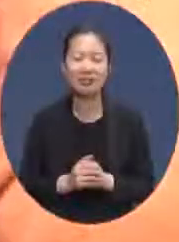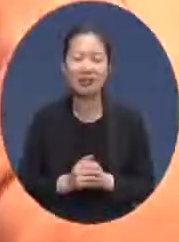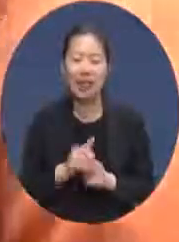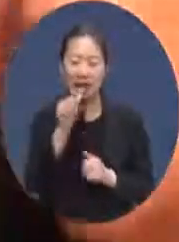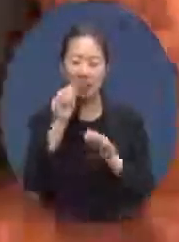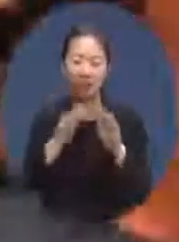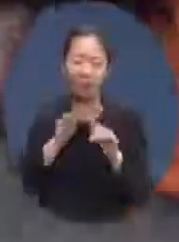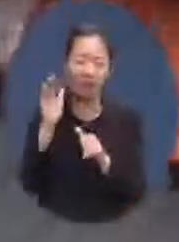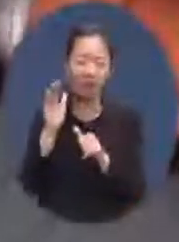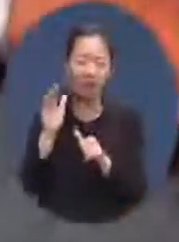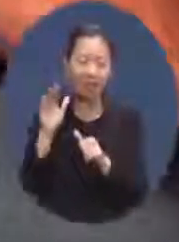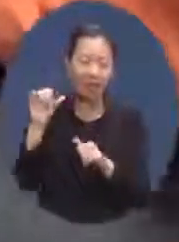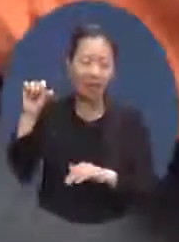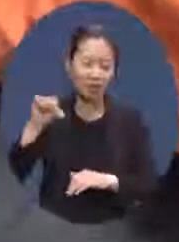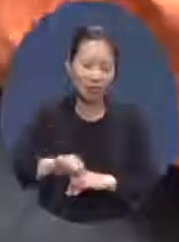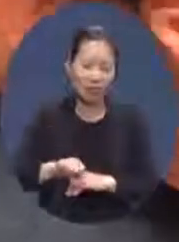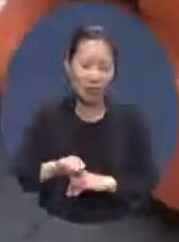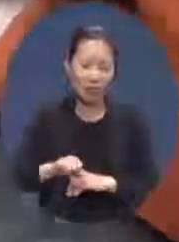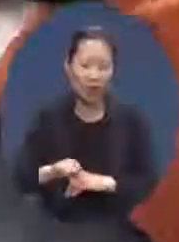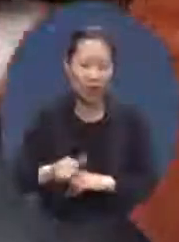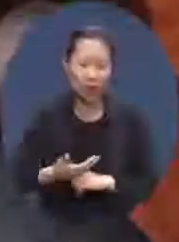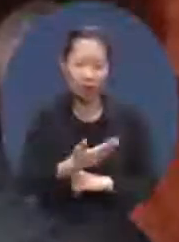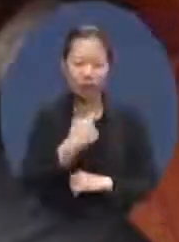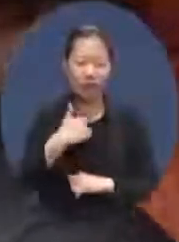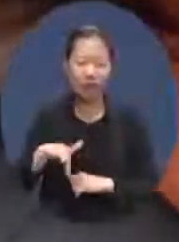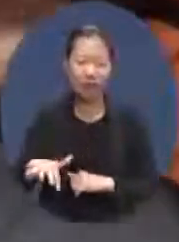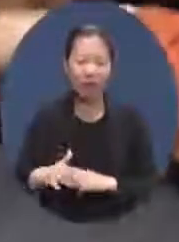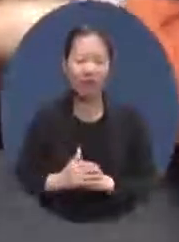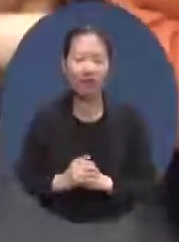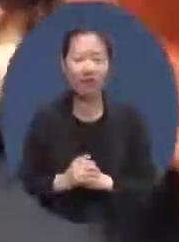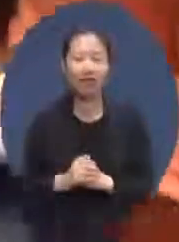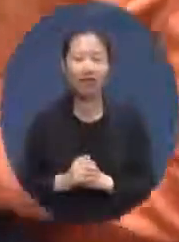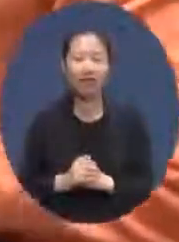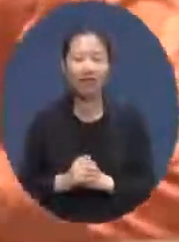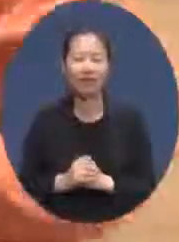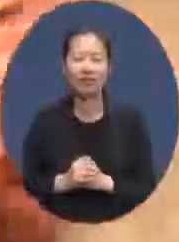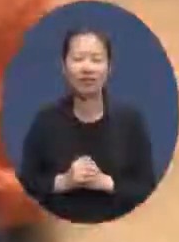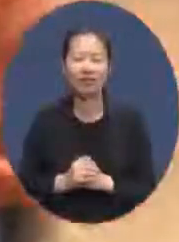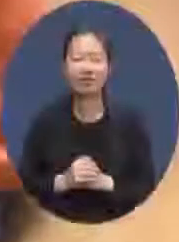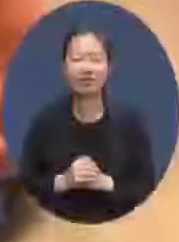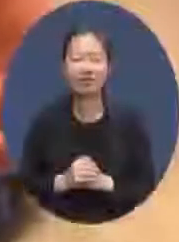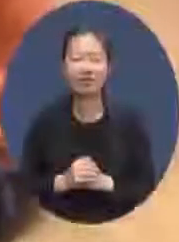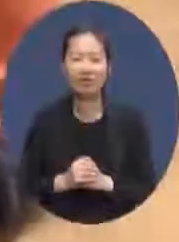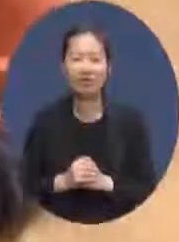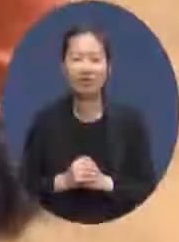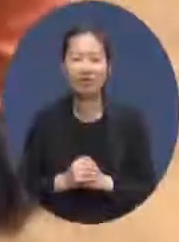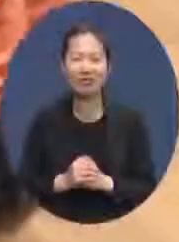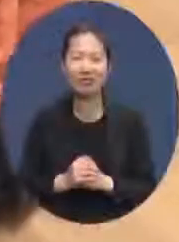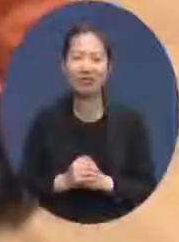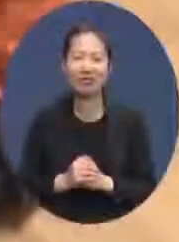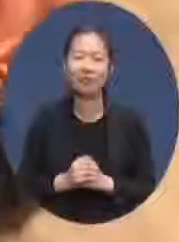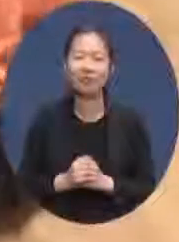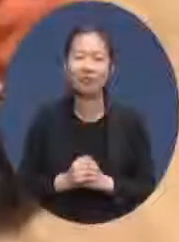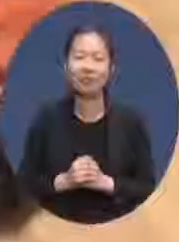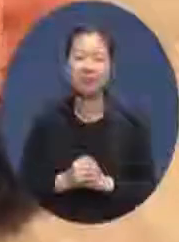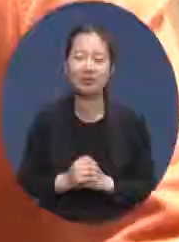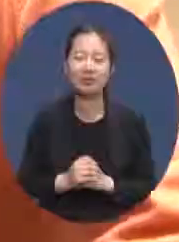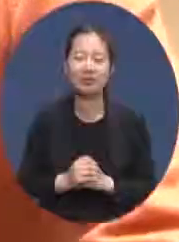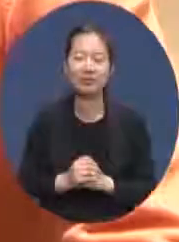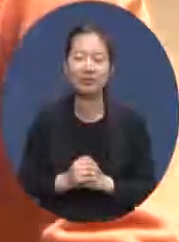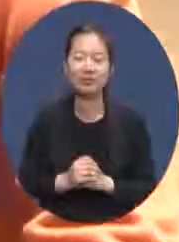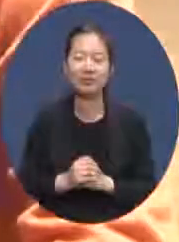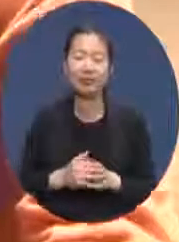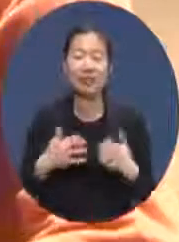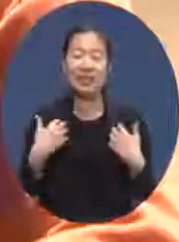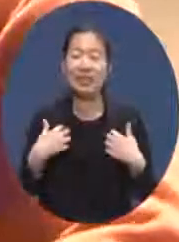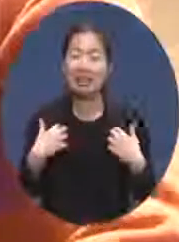절대 져주는 법이 없습니다. 아니야, 왜 울어? 아, 특이하게. 알았어, 알았어.